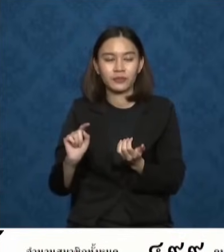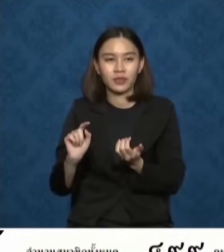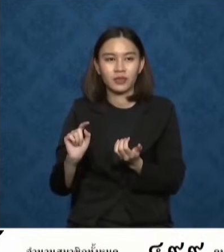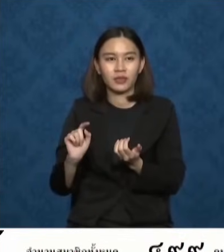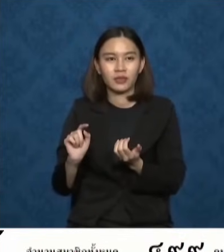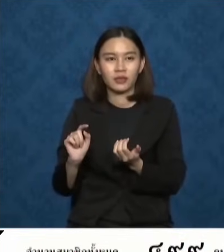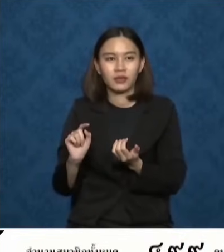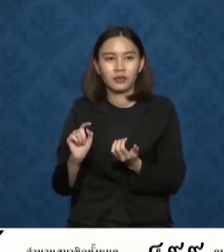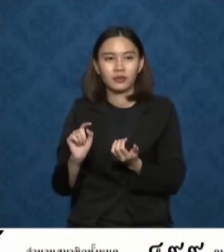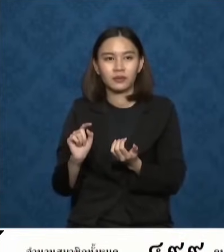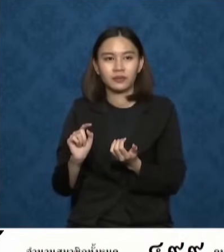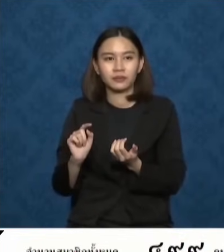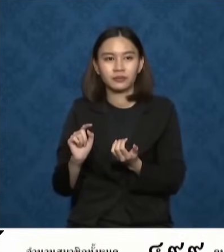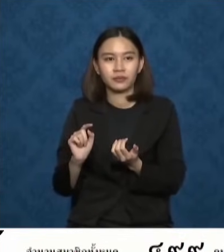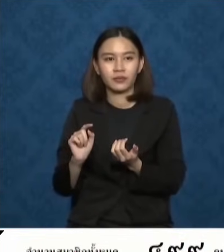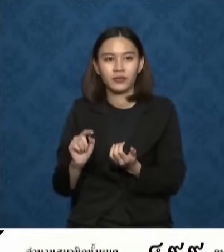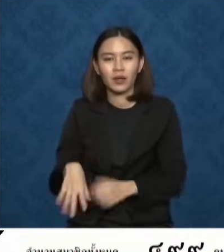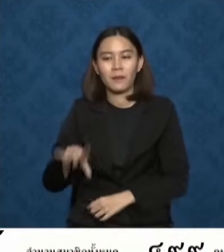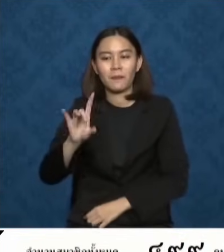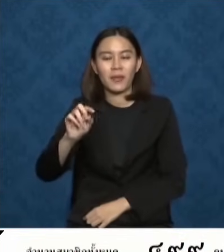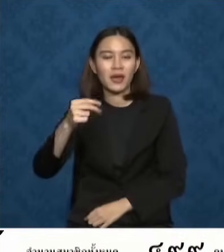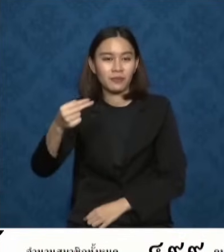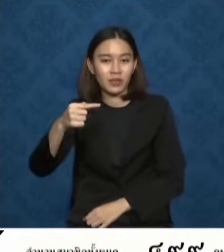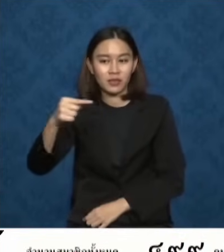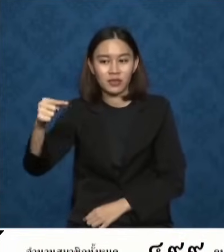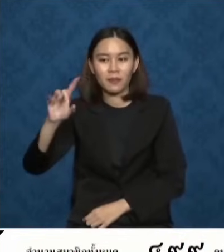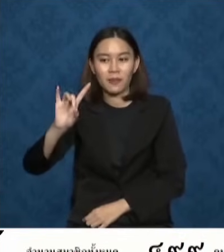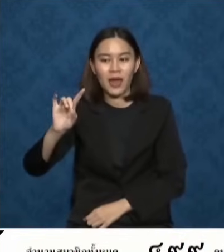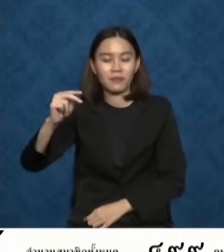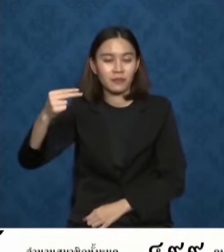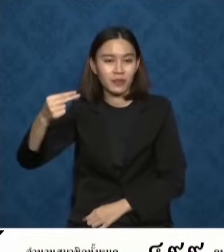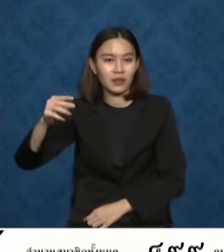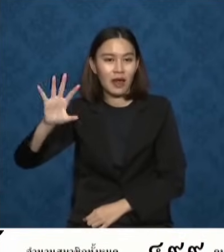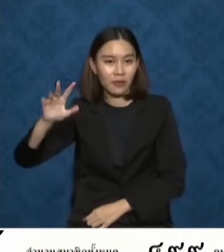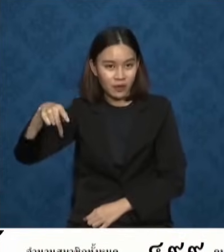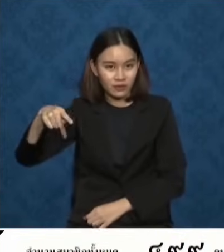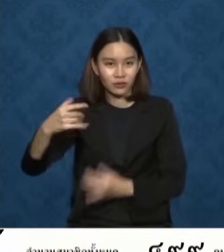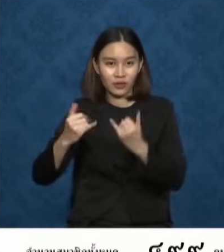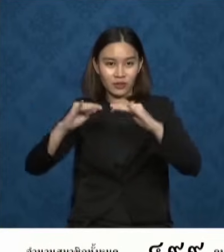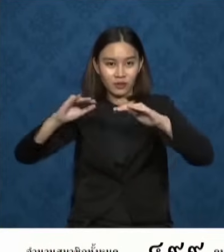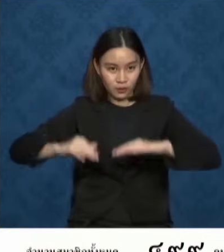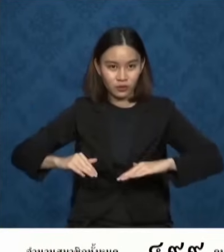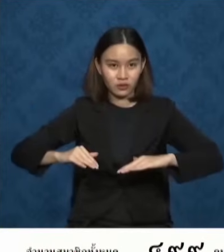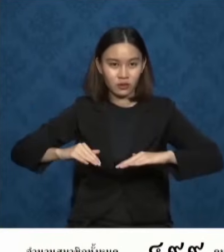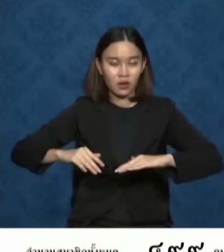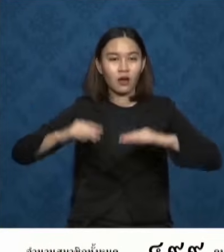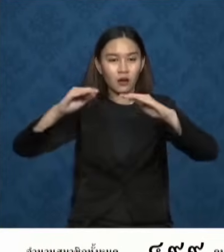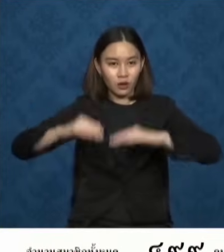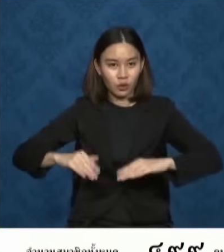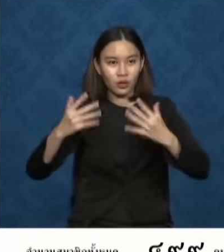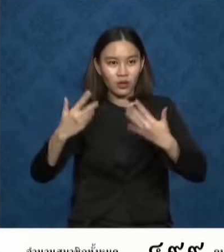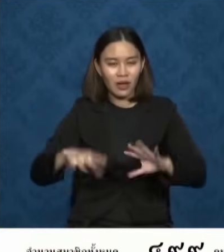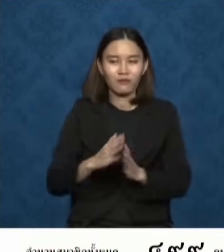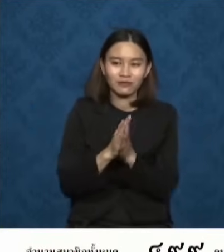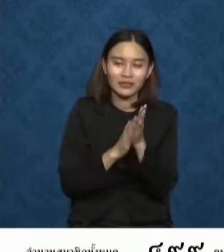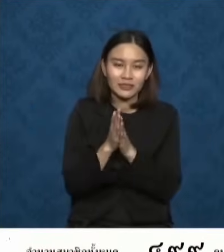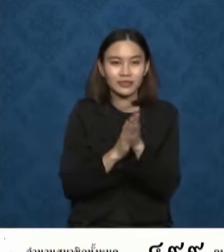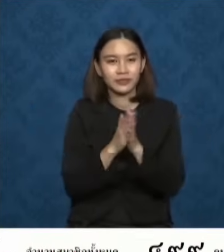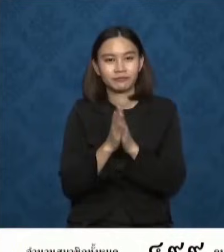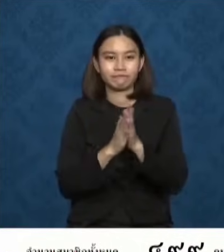องประจำการเขาเรียกนี่จะอยู่ที่ 80,000 ถึง 85,000 นี่ลดลงก่อนลดลงแล้วทีนี้ก็มาจูงใ